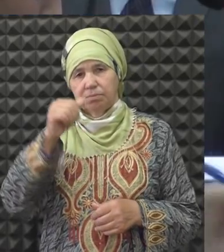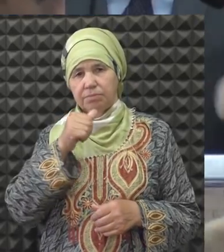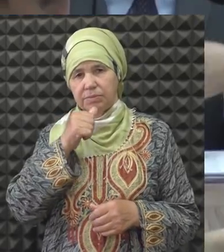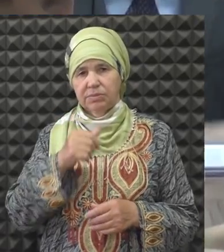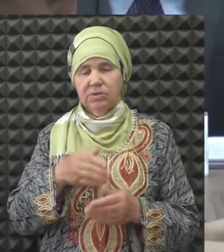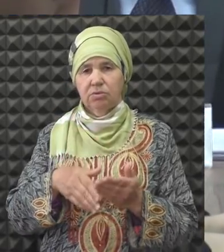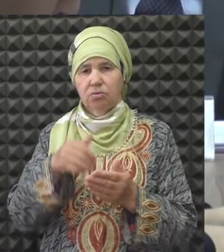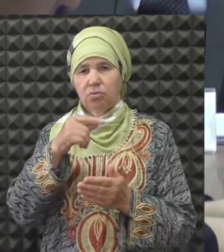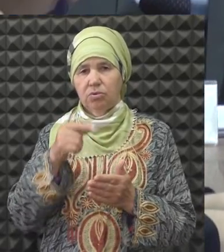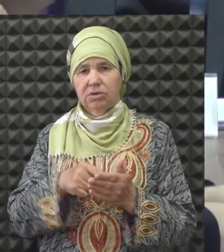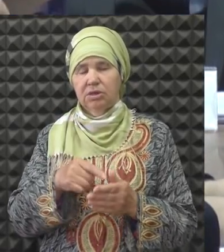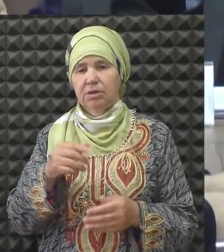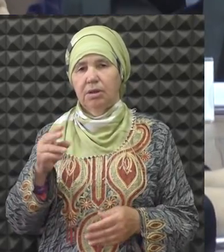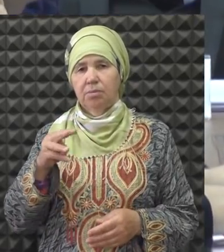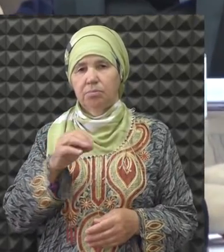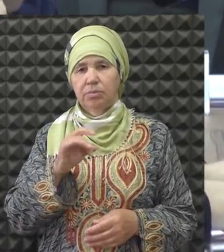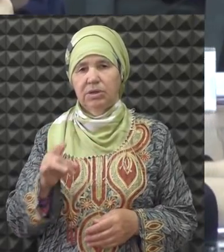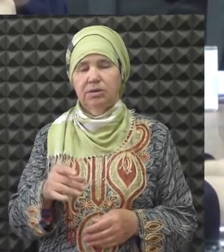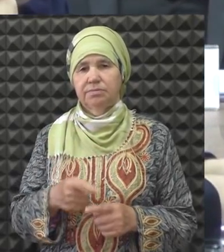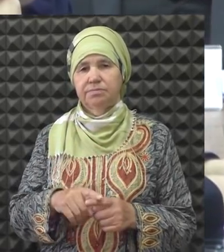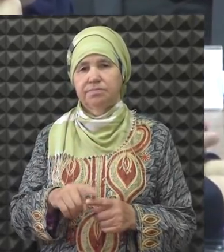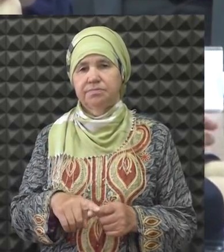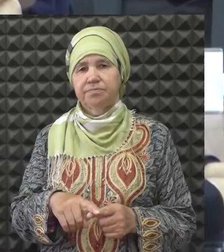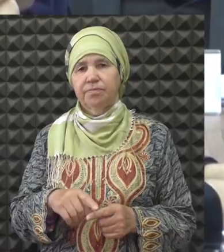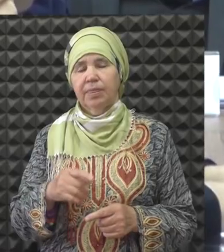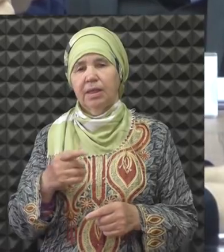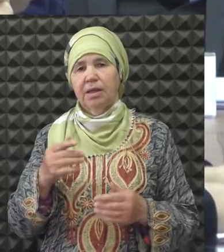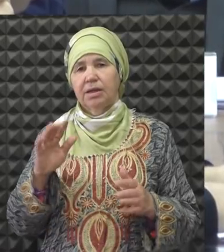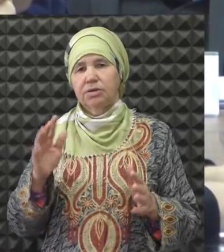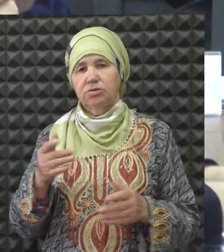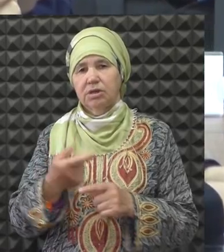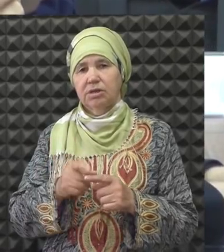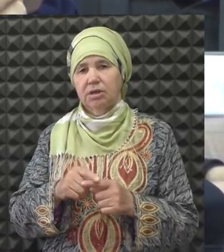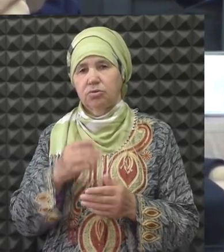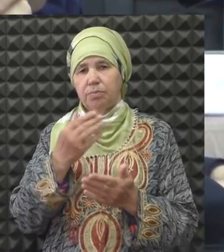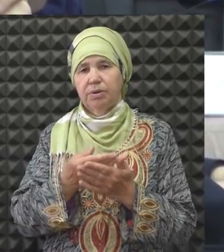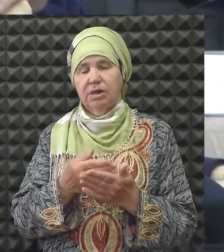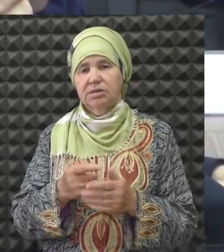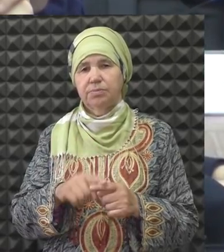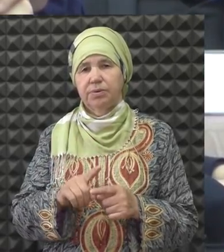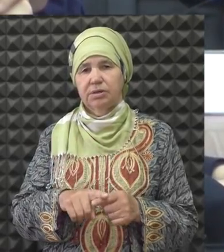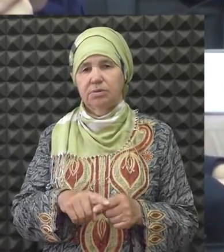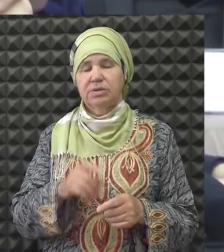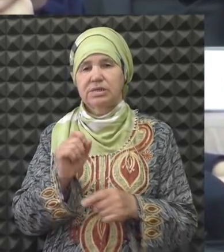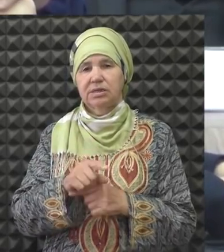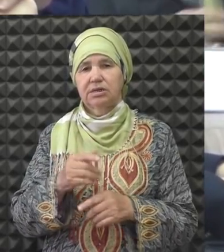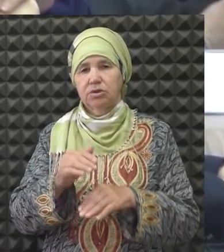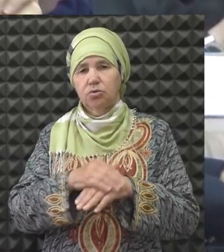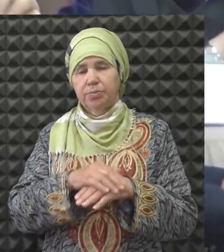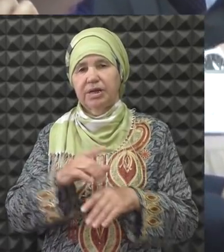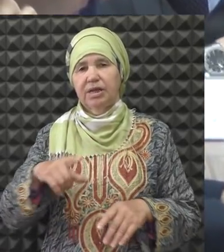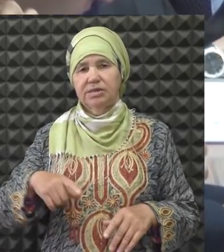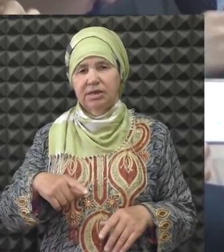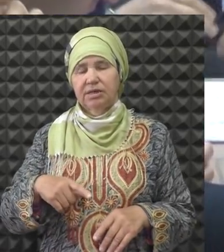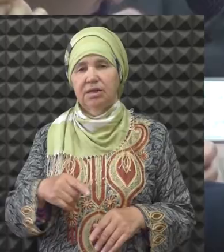мэрии города «Добрая Казань». Проекты фонда доказали свою эффективность и временем, и теми результатами, которые они показывают. Поэтому здесь задача